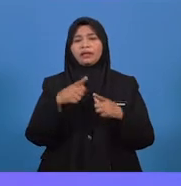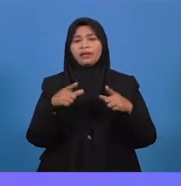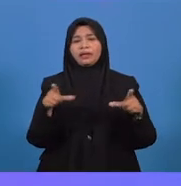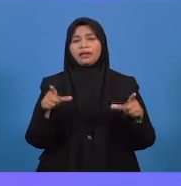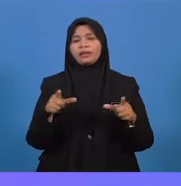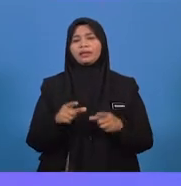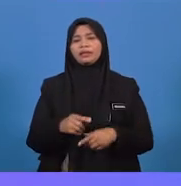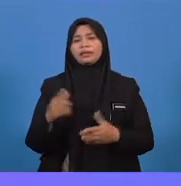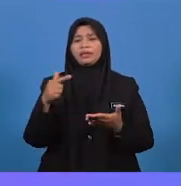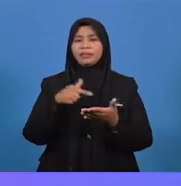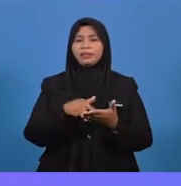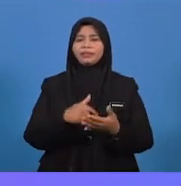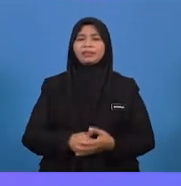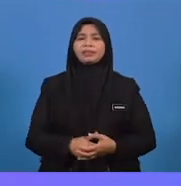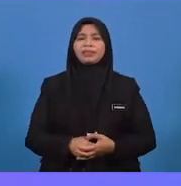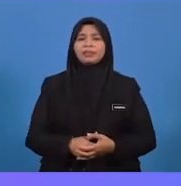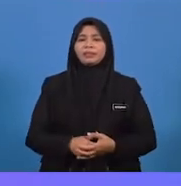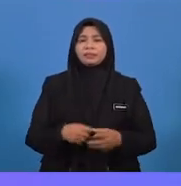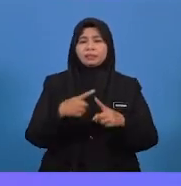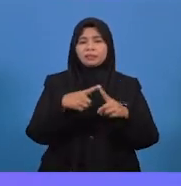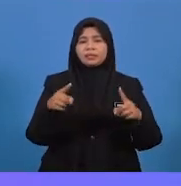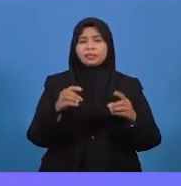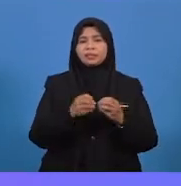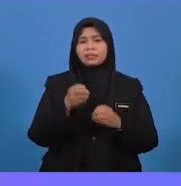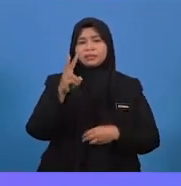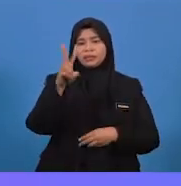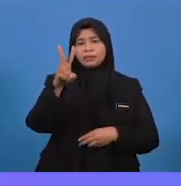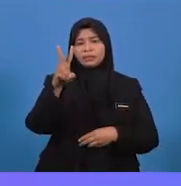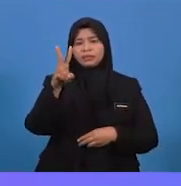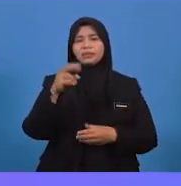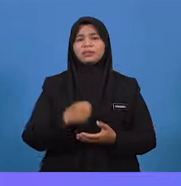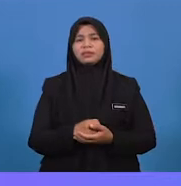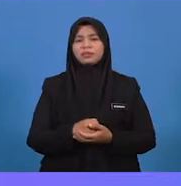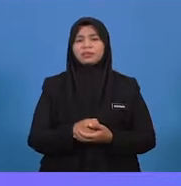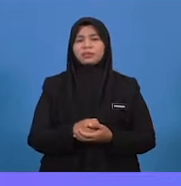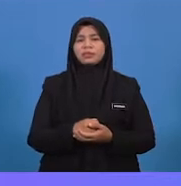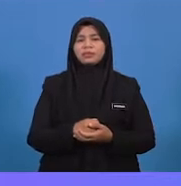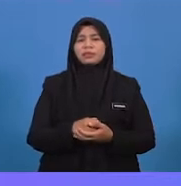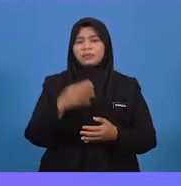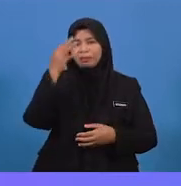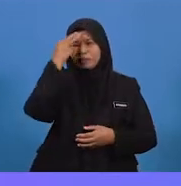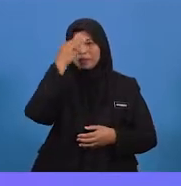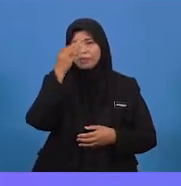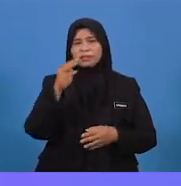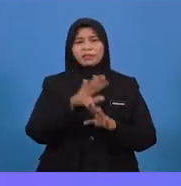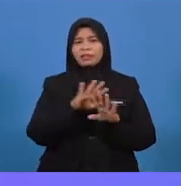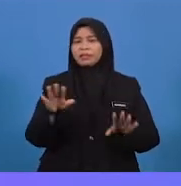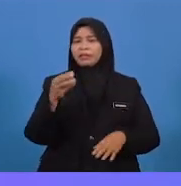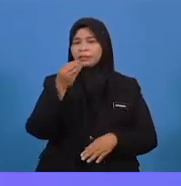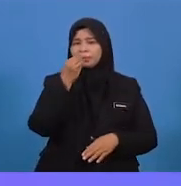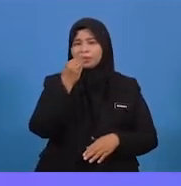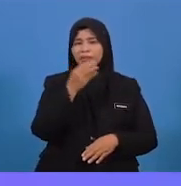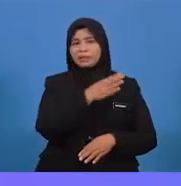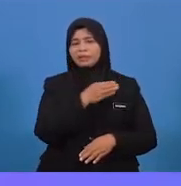lain-lain keinginan lagi. Perbezaan kedua dari aspek sifat ini ialah malaikat tidak makan